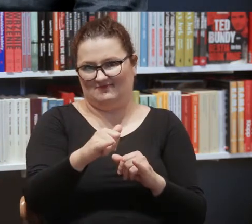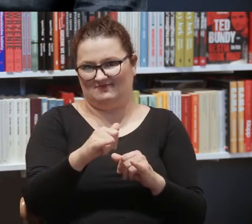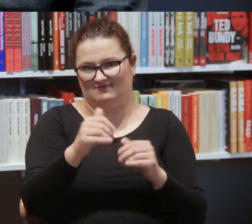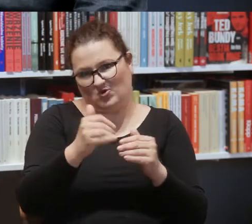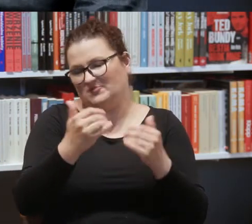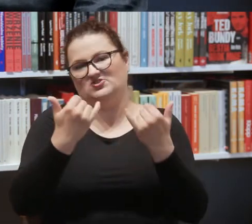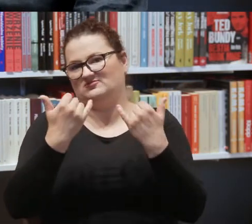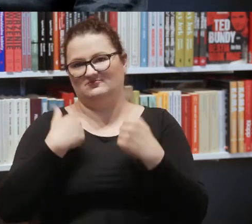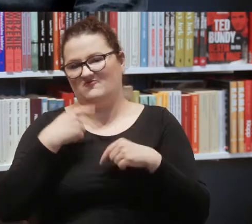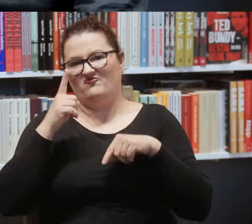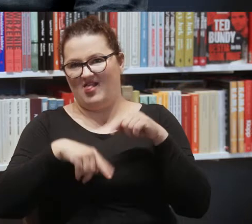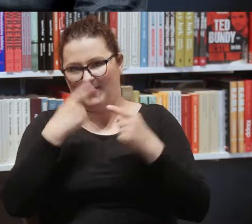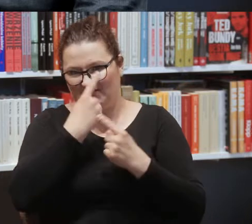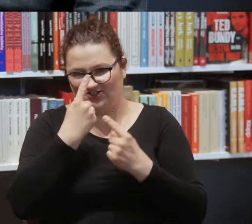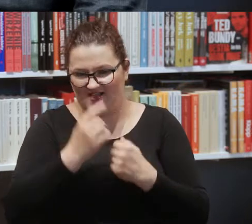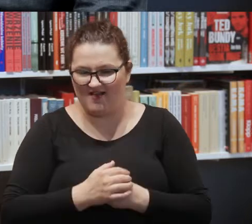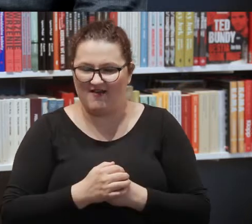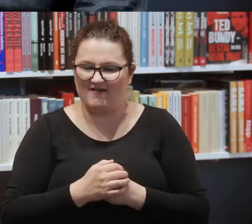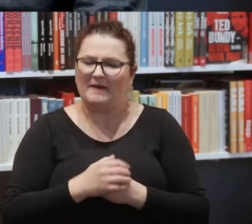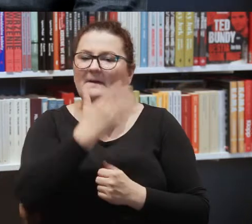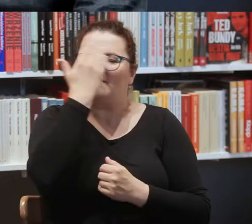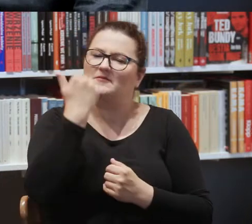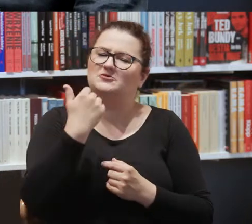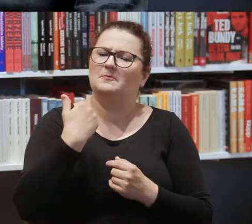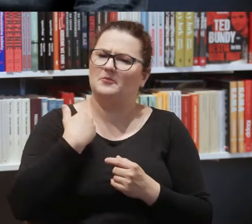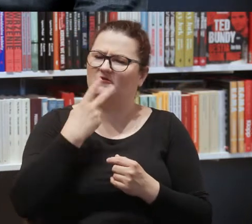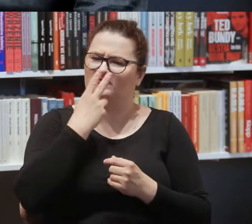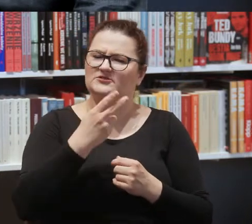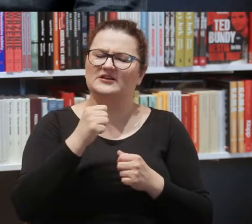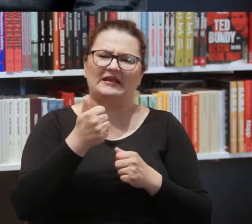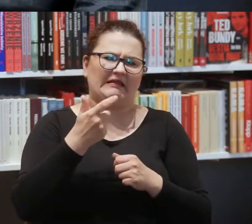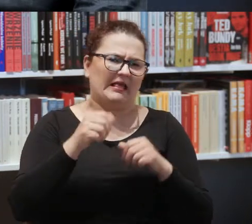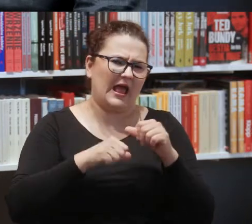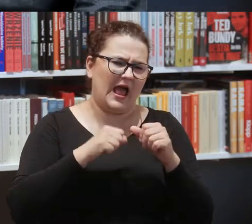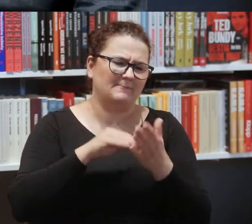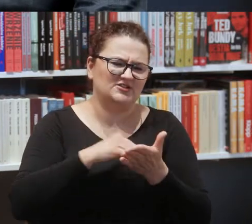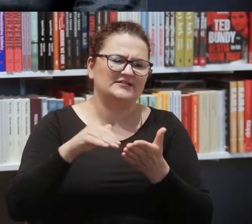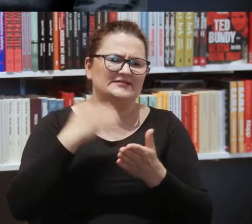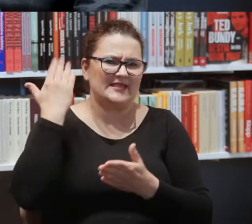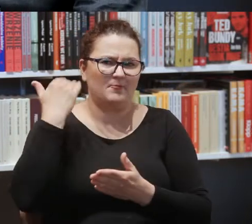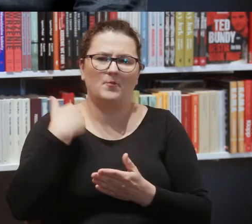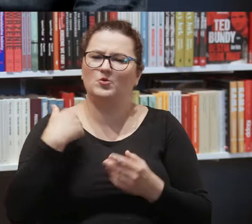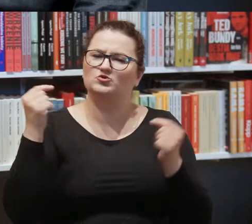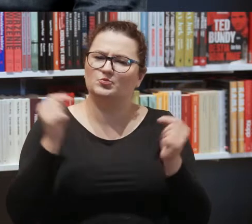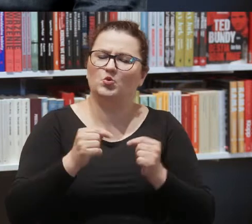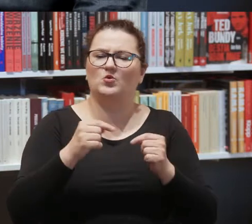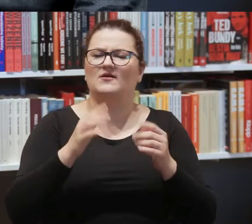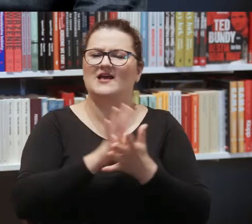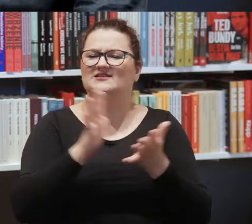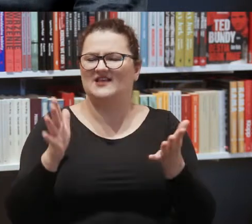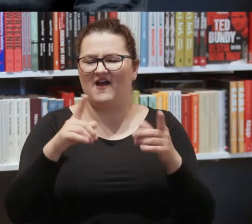istniejącej osoby. Ja nie wiem, czy Państwo śledzili, było parę miesięcy temu, był taki spór na łamach Gazety Wyborczej o